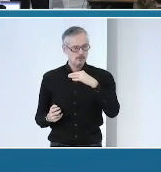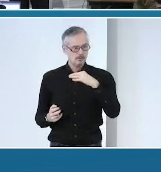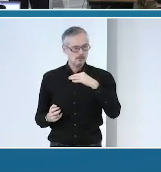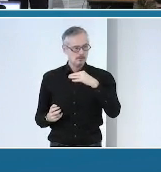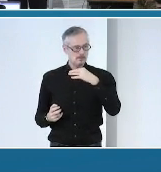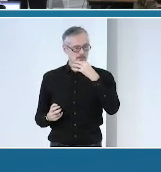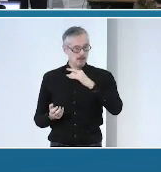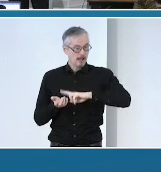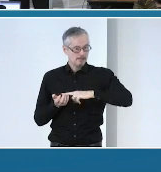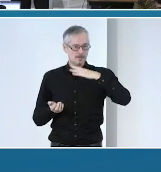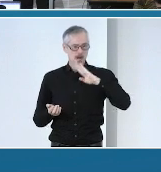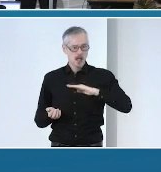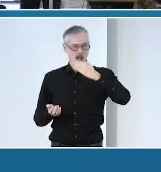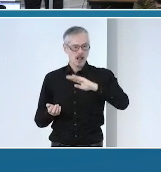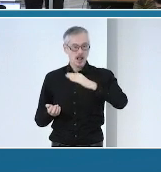bon,